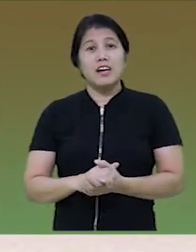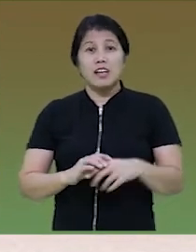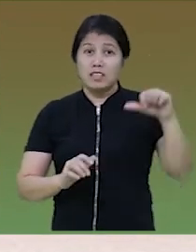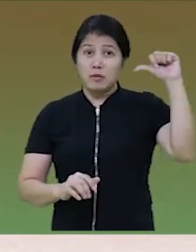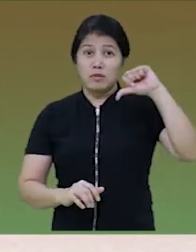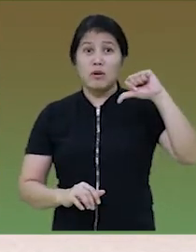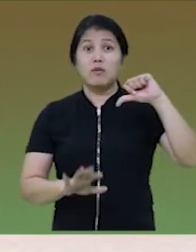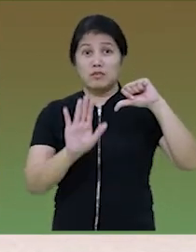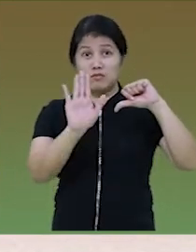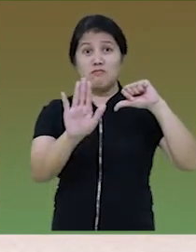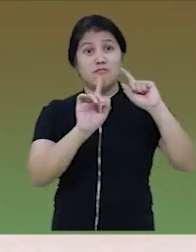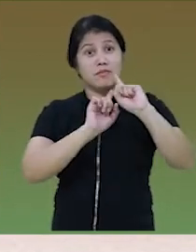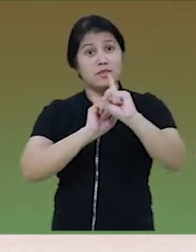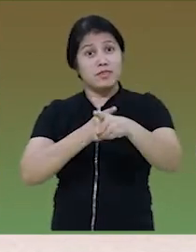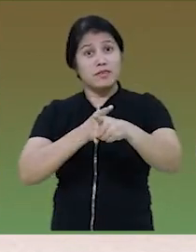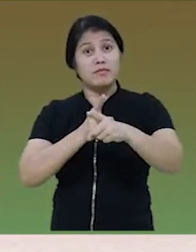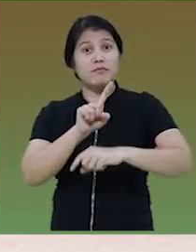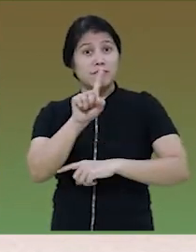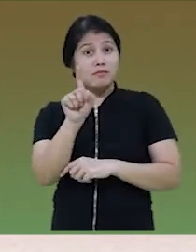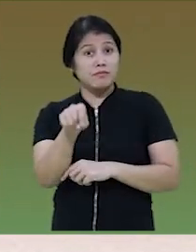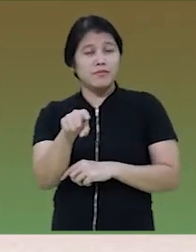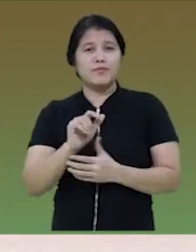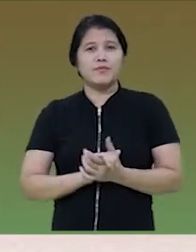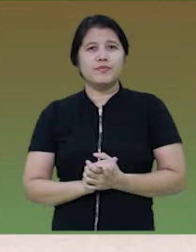Thumbs down ba ang sagot mo?